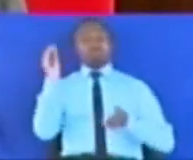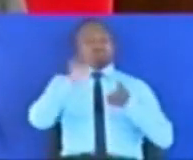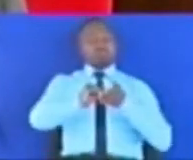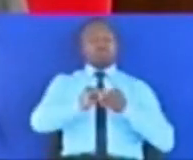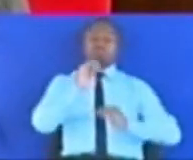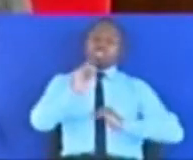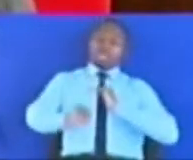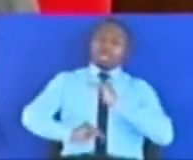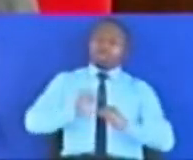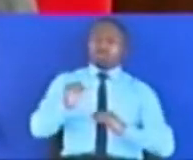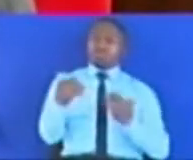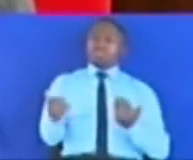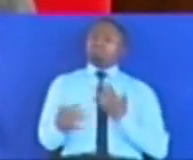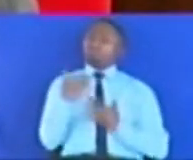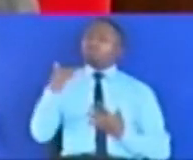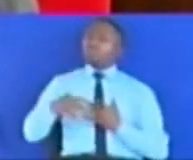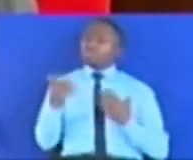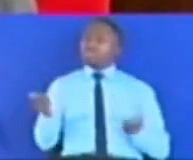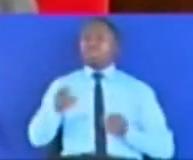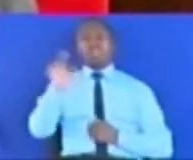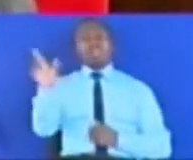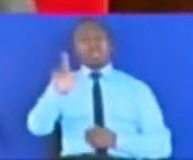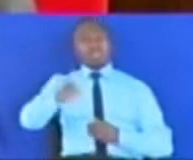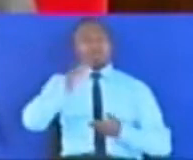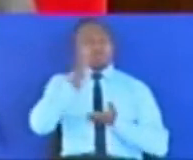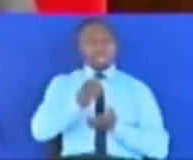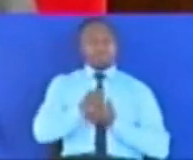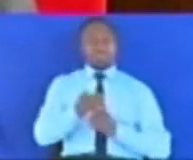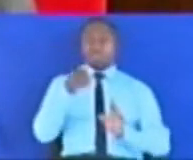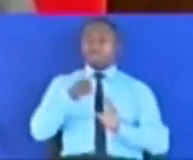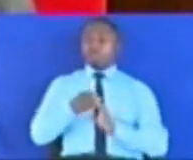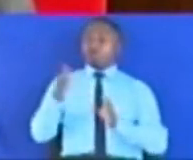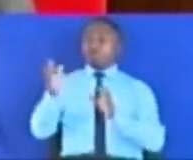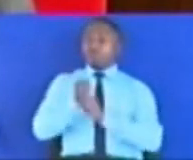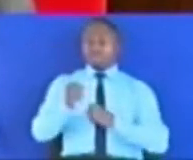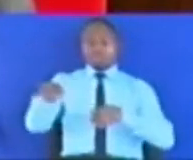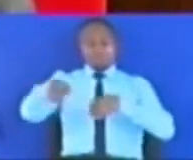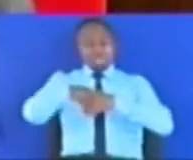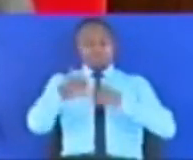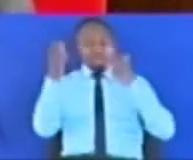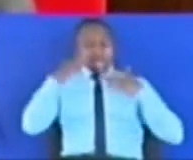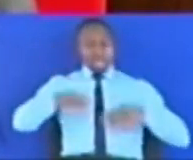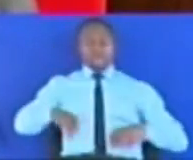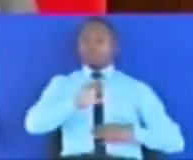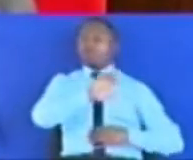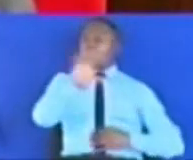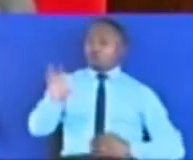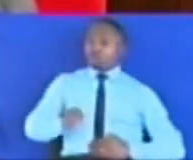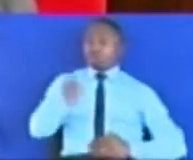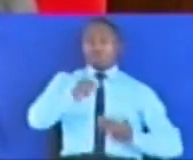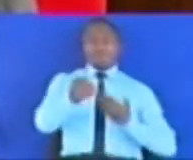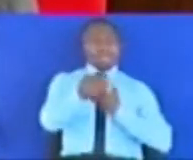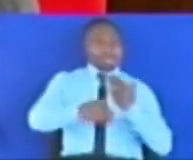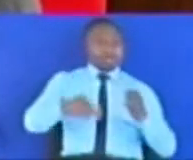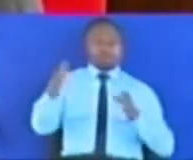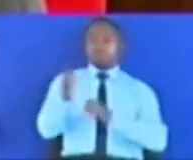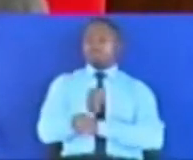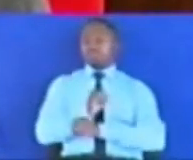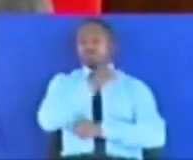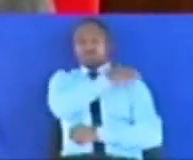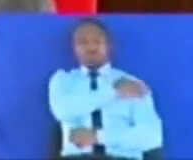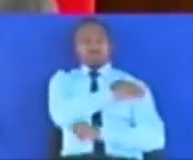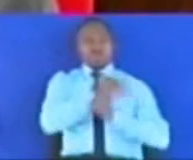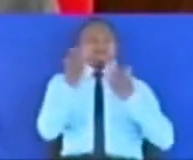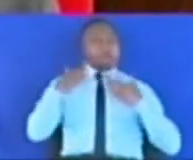mchakato. Mtueleze lini mnakamilisha ili tuwe na bima ya afya kwa wote, wananchi wetu waweze kupata huduma